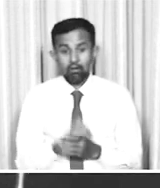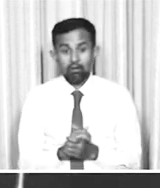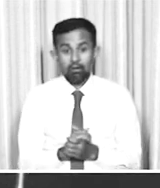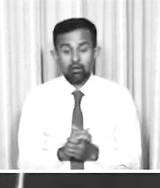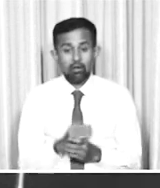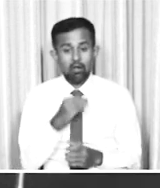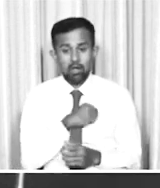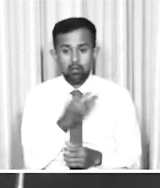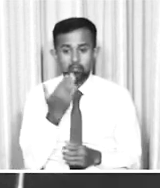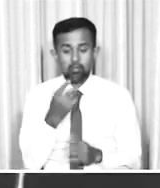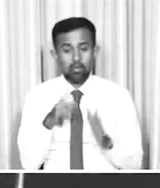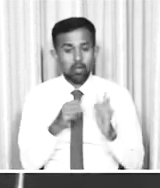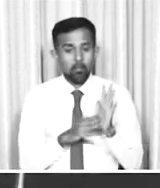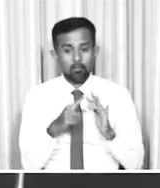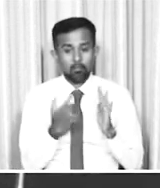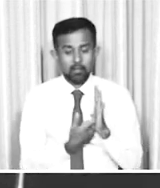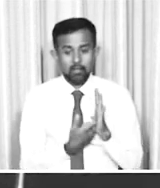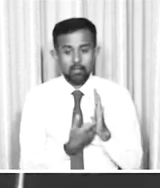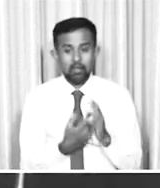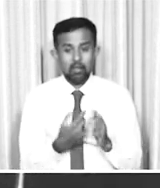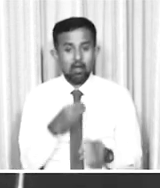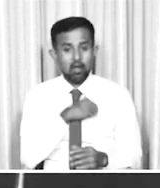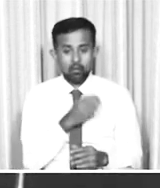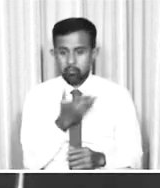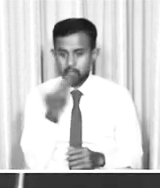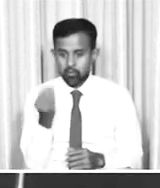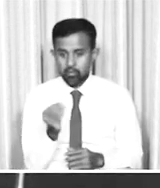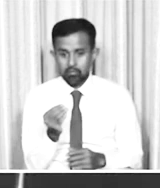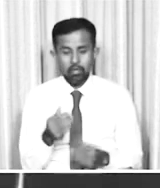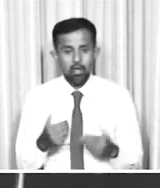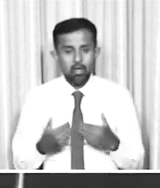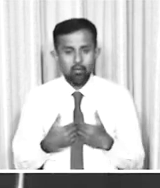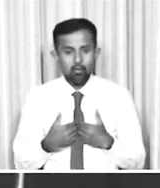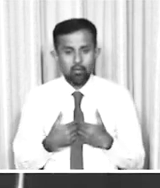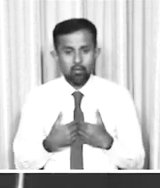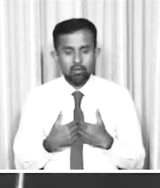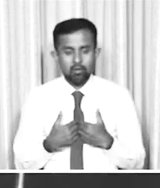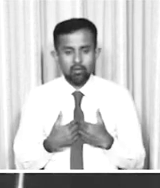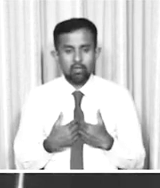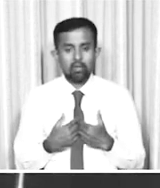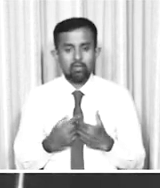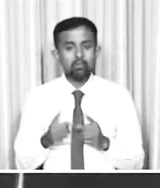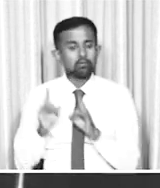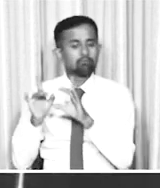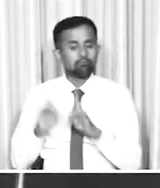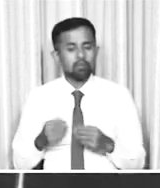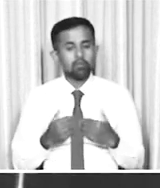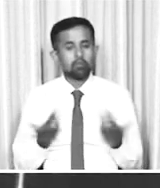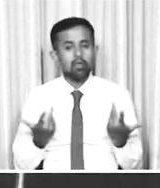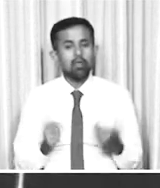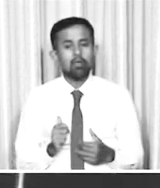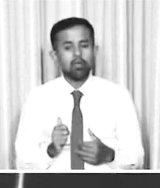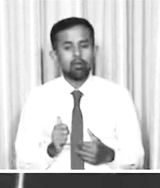லாபத்தை மீட்ட முடியுமா இருந்தால், தற்பொழுது ஃபிட்ஸ் ஏர்லைன் என்ற ஸ்ரீலங்கன் பிரைவேட் கம்பெனி வந்து அதை அவசாங்கறானால், ஏன் எங்களுடைய